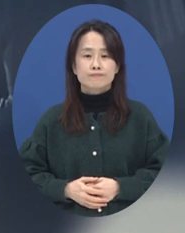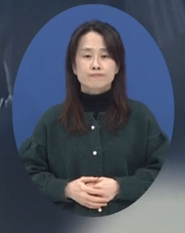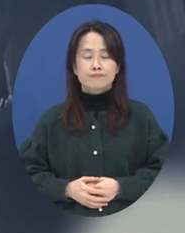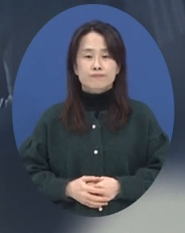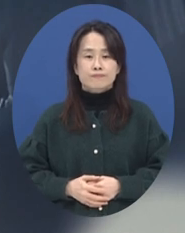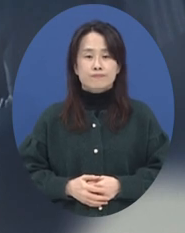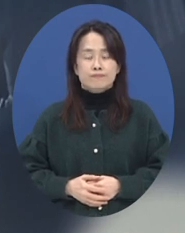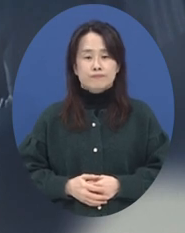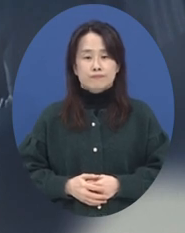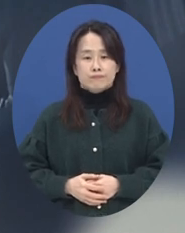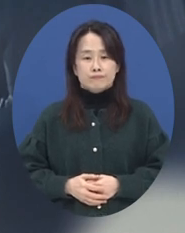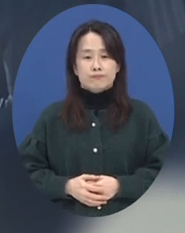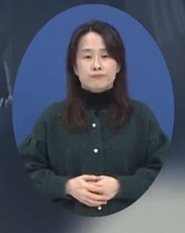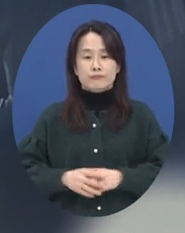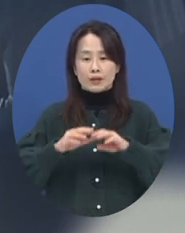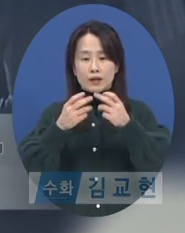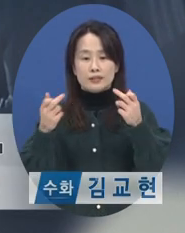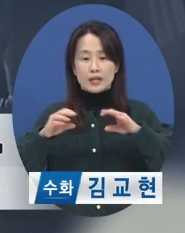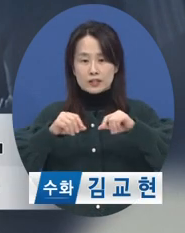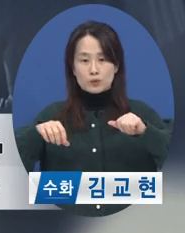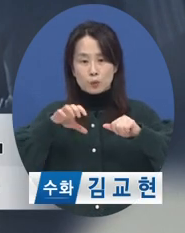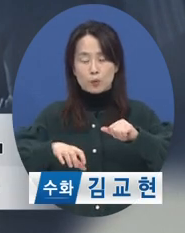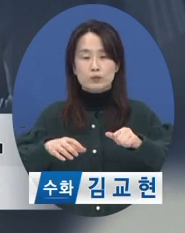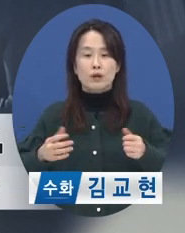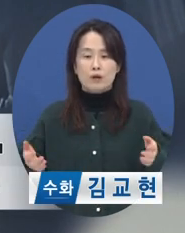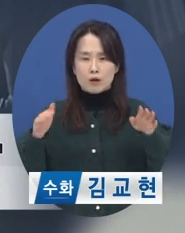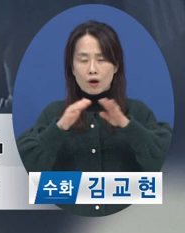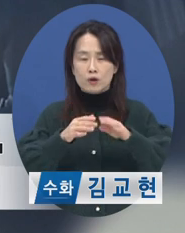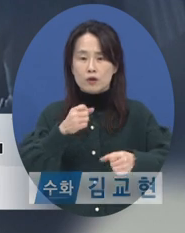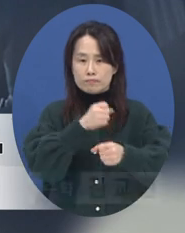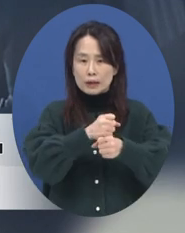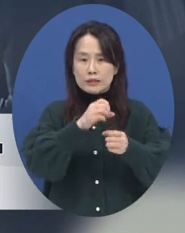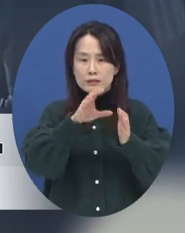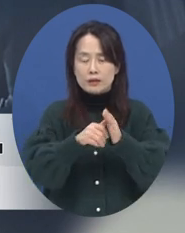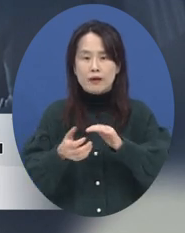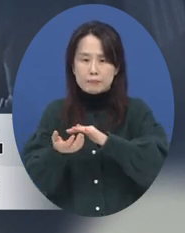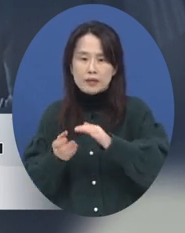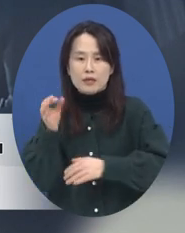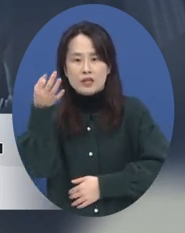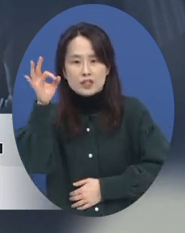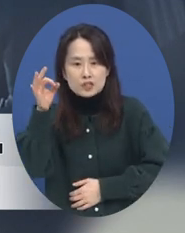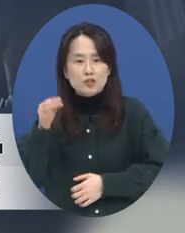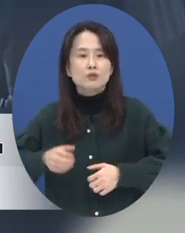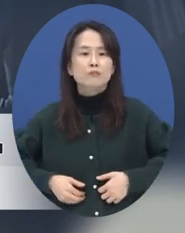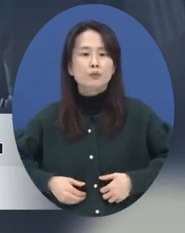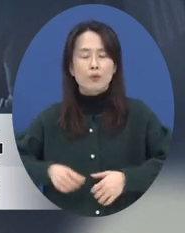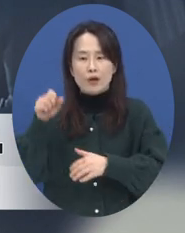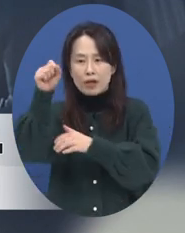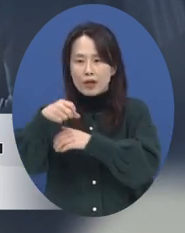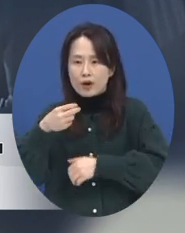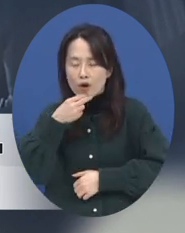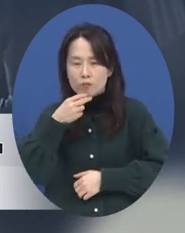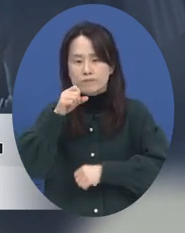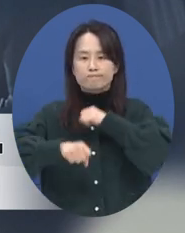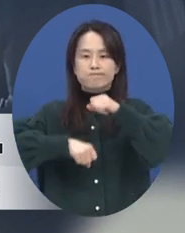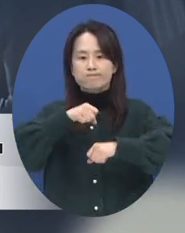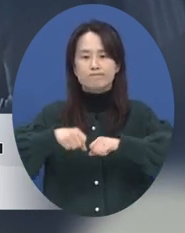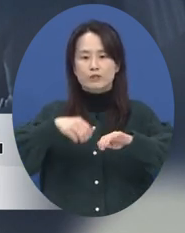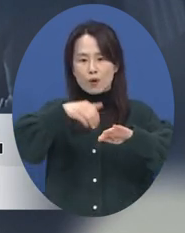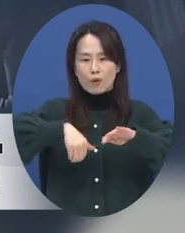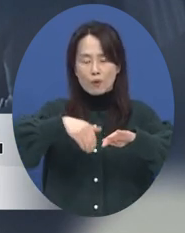산지에 시설물을 설치하거나 농경지 등을 조성하고자 할 때는 허가를 받아야 하는데요. 허가받지 않고 산지를